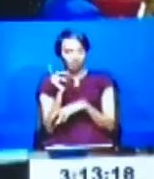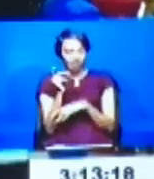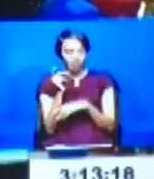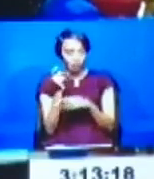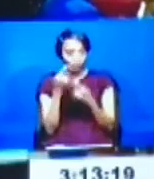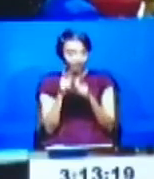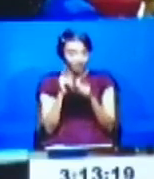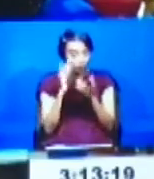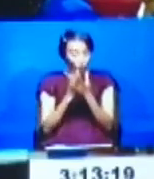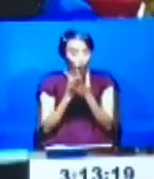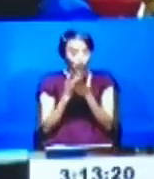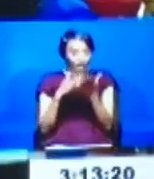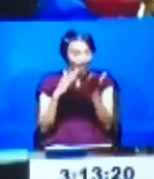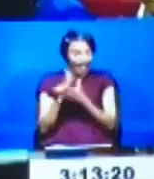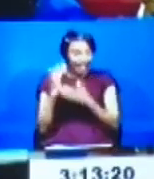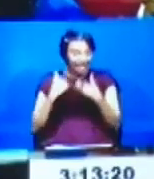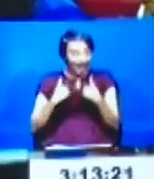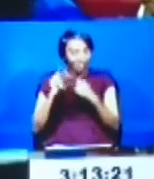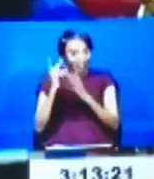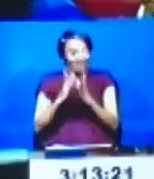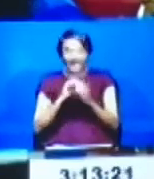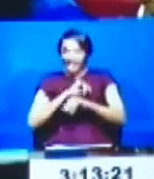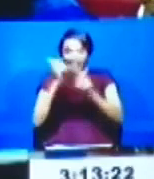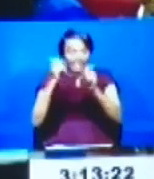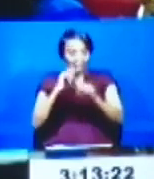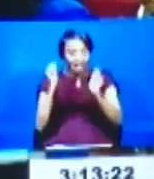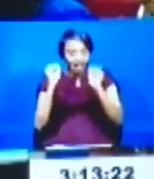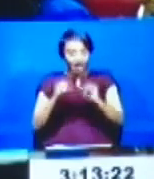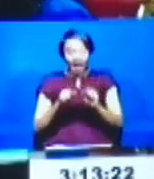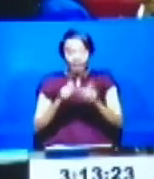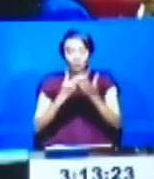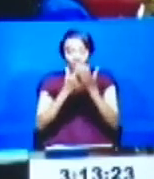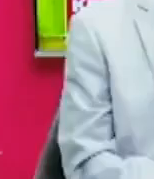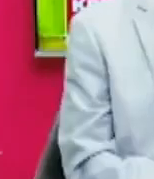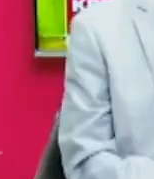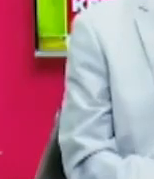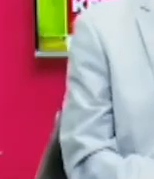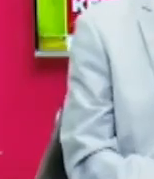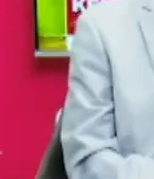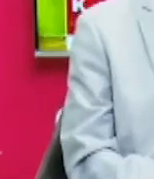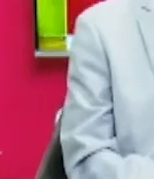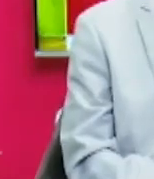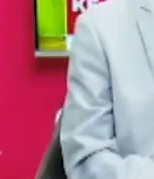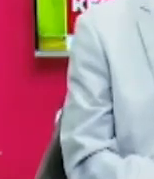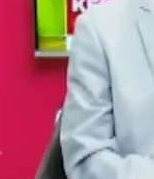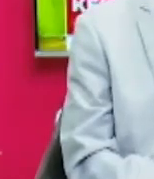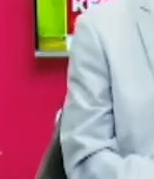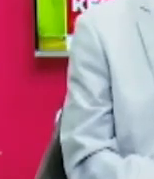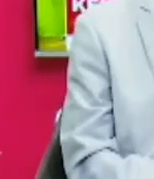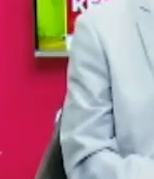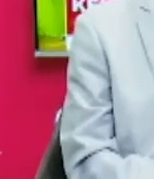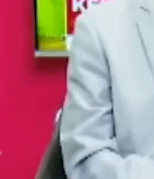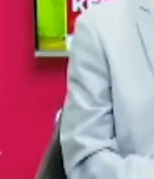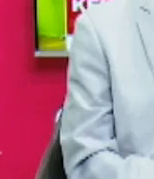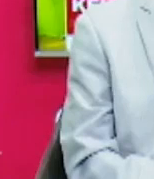muwako mulala nga yakola handshake wano nenga ateri alia mululimene muluzise kisoboka no politics kulia